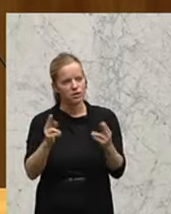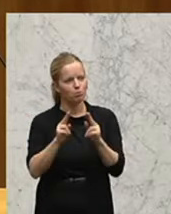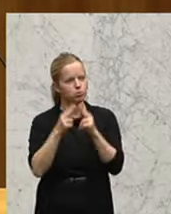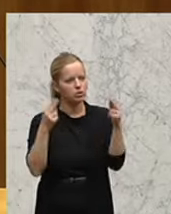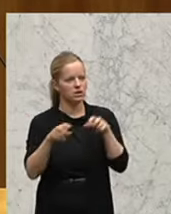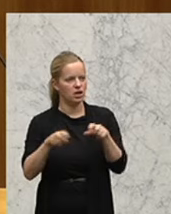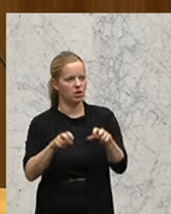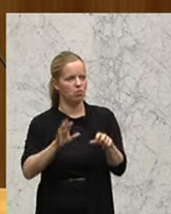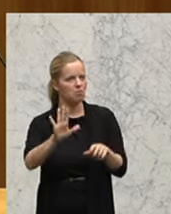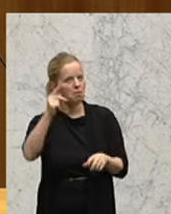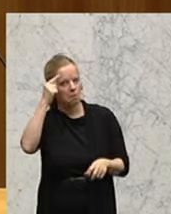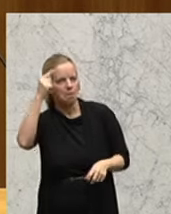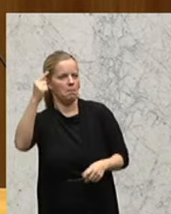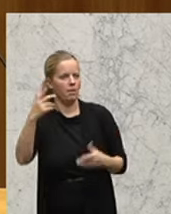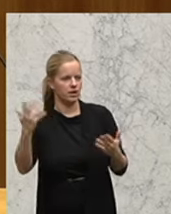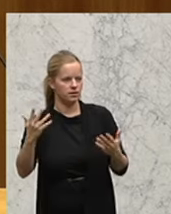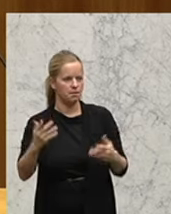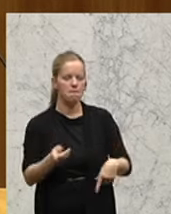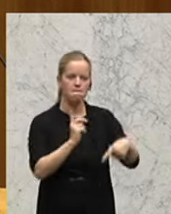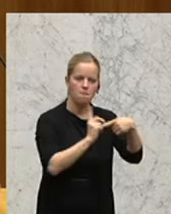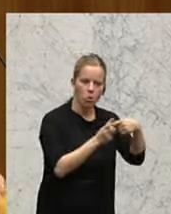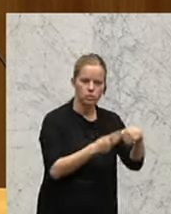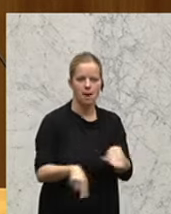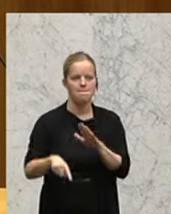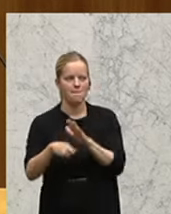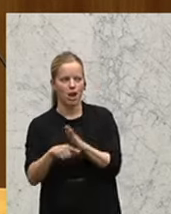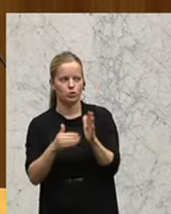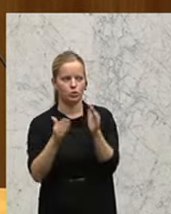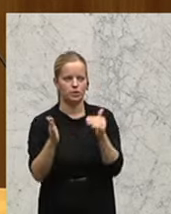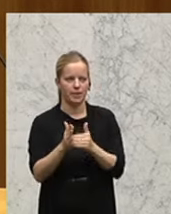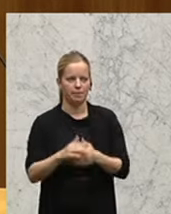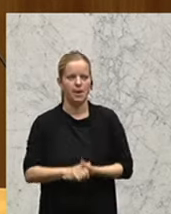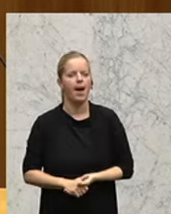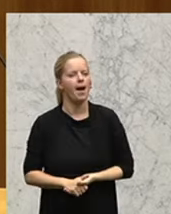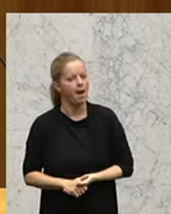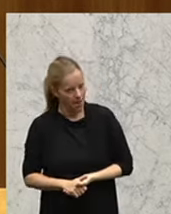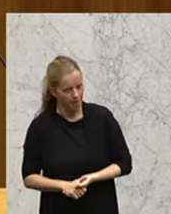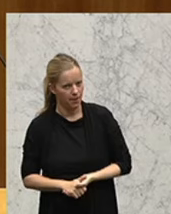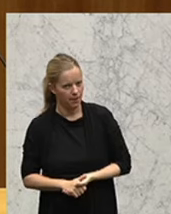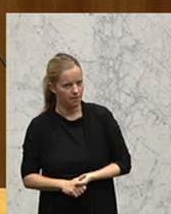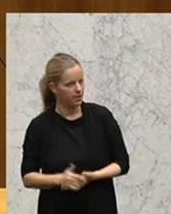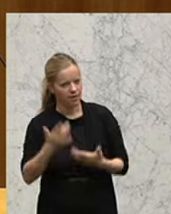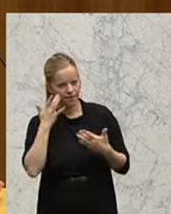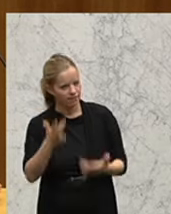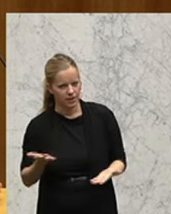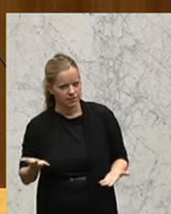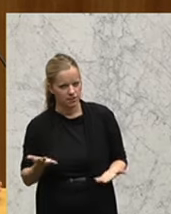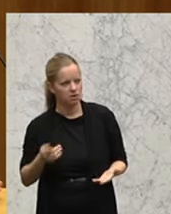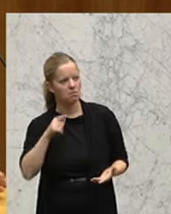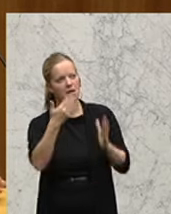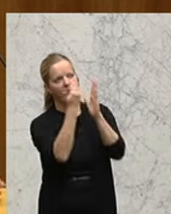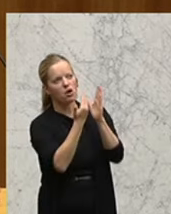einfällt. Ein Bonus-Malus-System. Also ich weiß nicht, wie Sie das wegargumentieren, aber das sind für